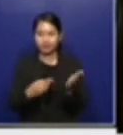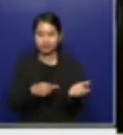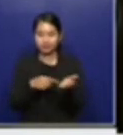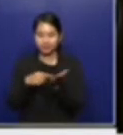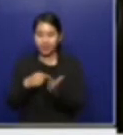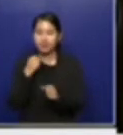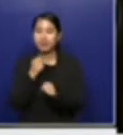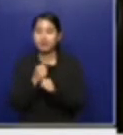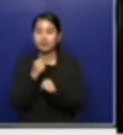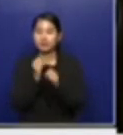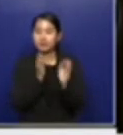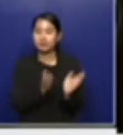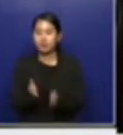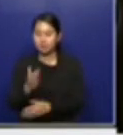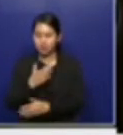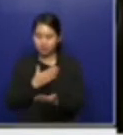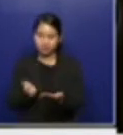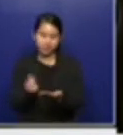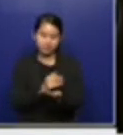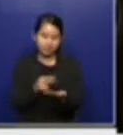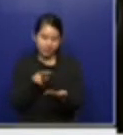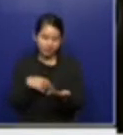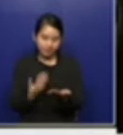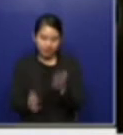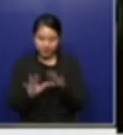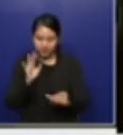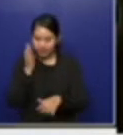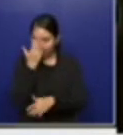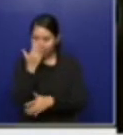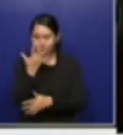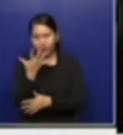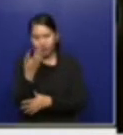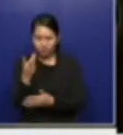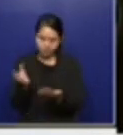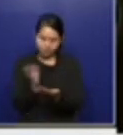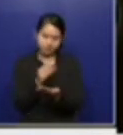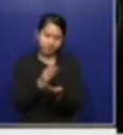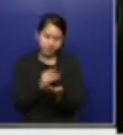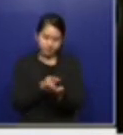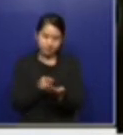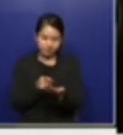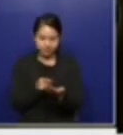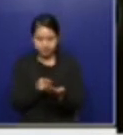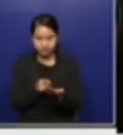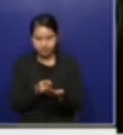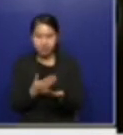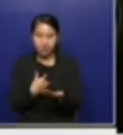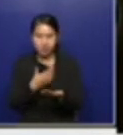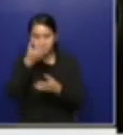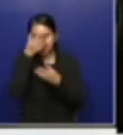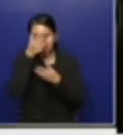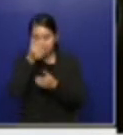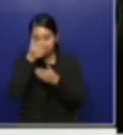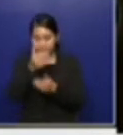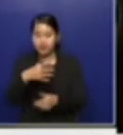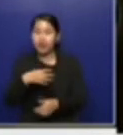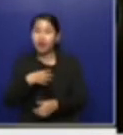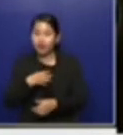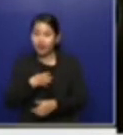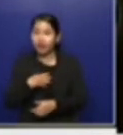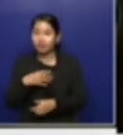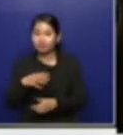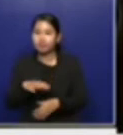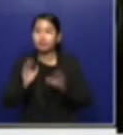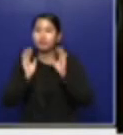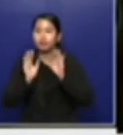ำเนินการเนี่ยผมก็ได้อ่านนะครับประมาณ 5-6 หน้าที่ส่งมาให้ดูเนี่ยมีเรื่องที่สนใจแล้วก็อยากจะ